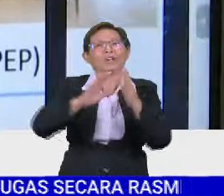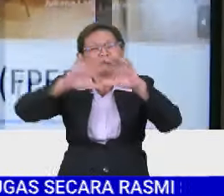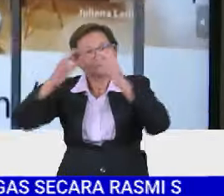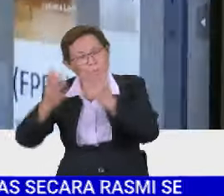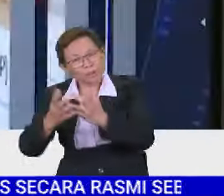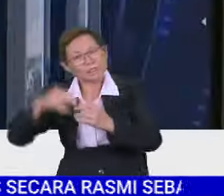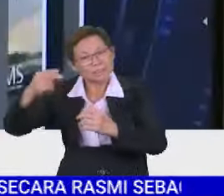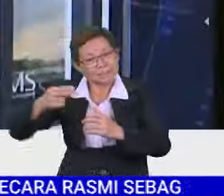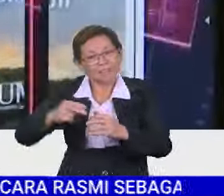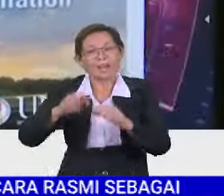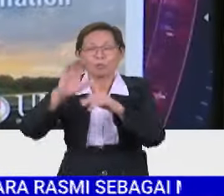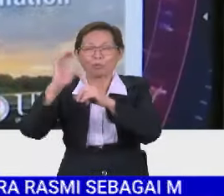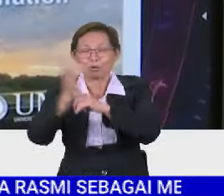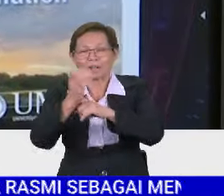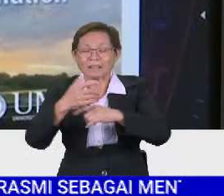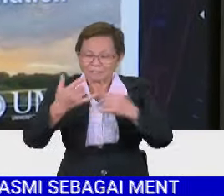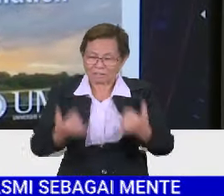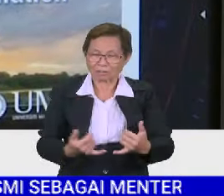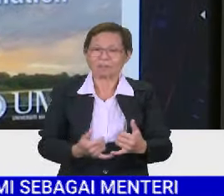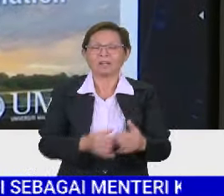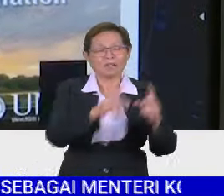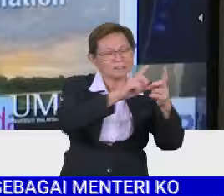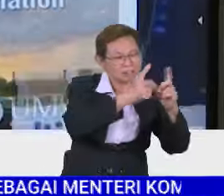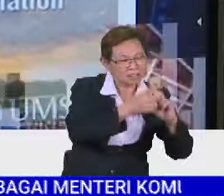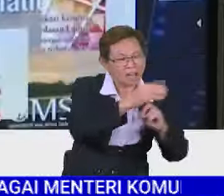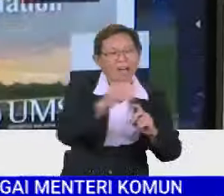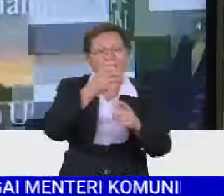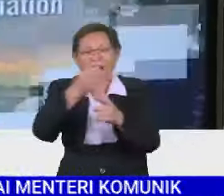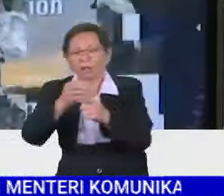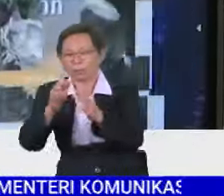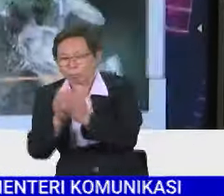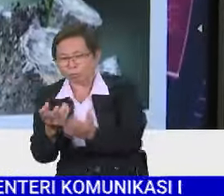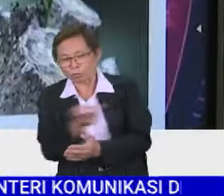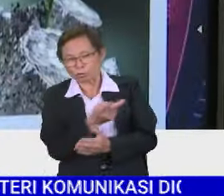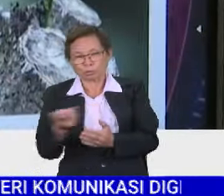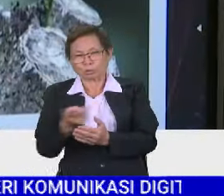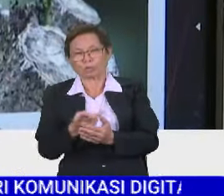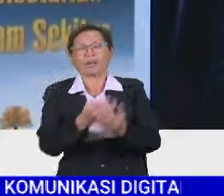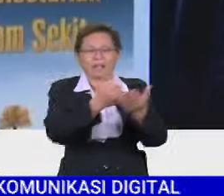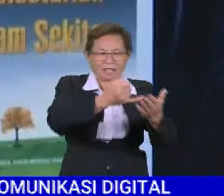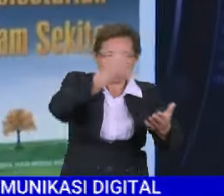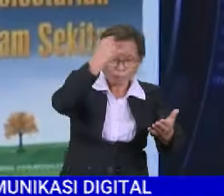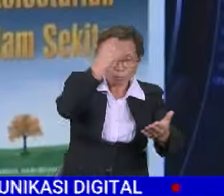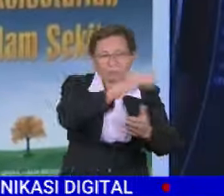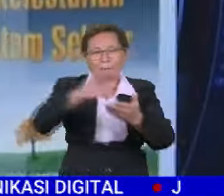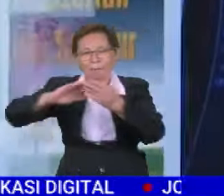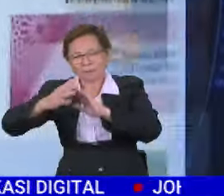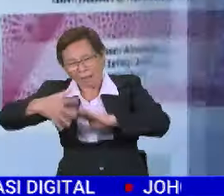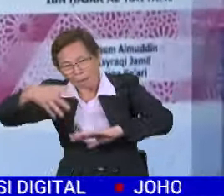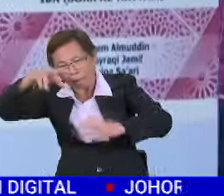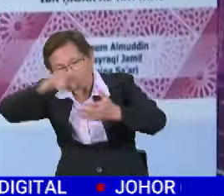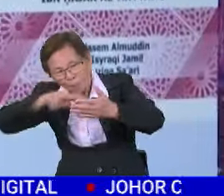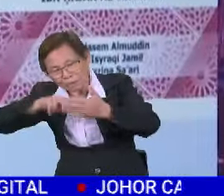maupun input semasa digital atau physical keduanya hanyalah medium pengantara antara ilmu dan masyarakat